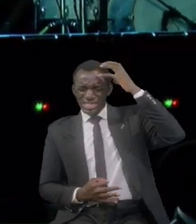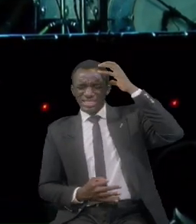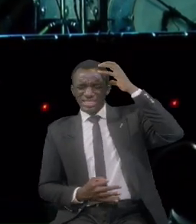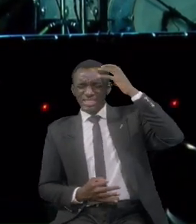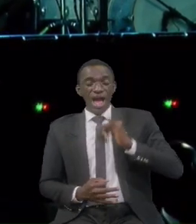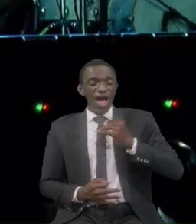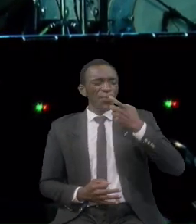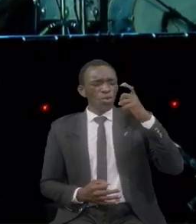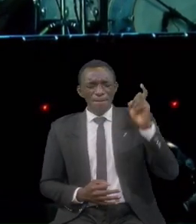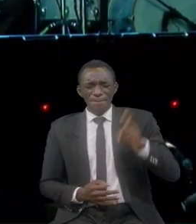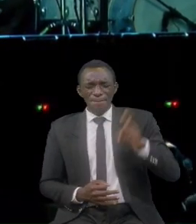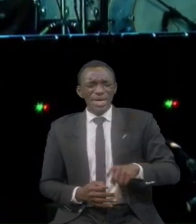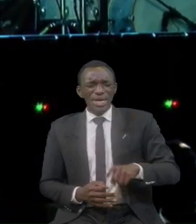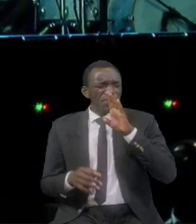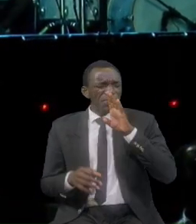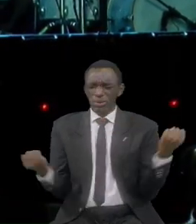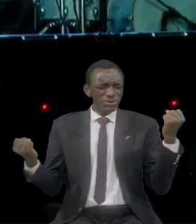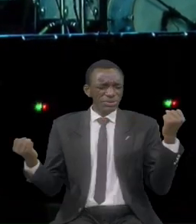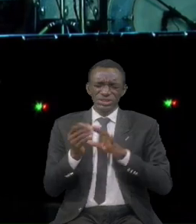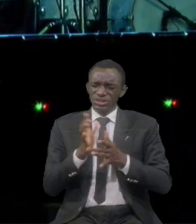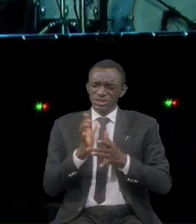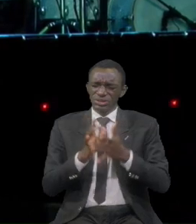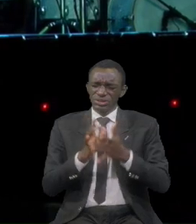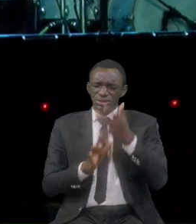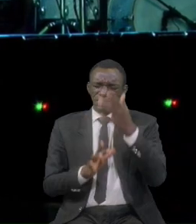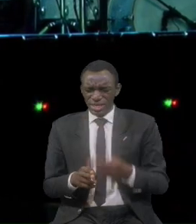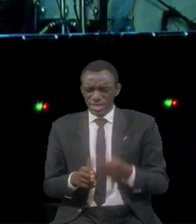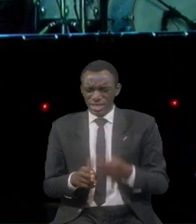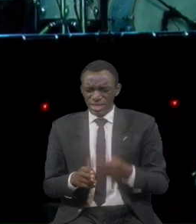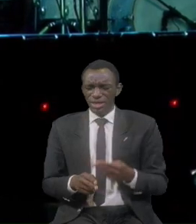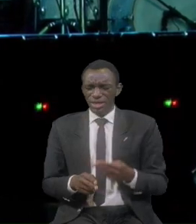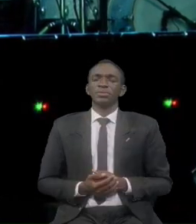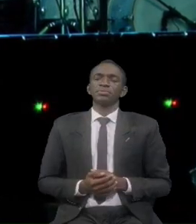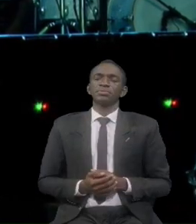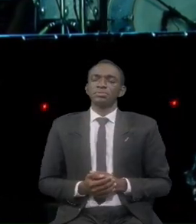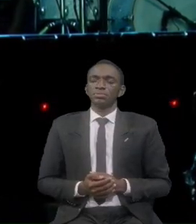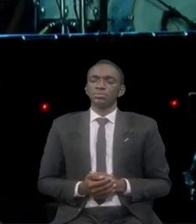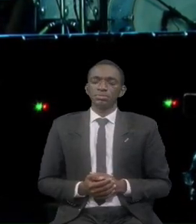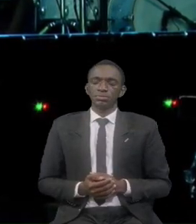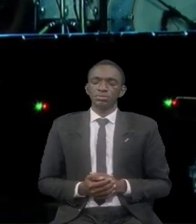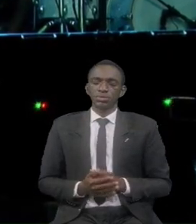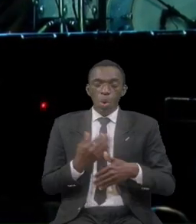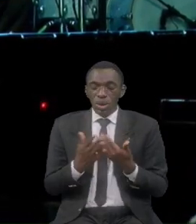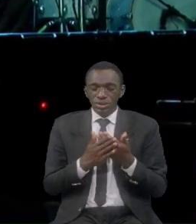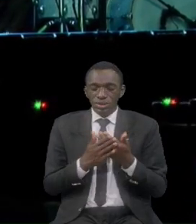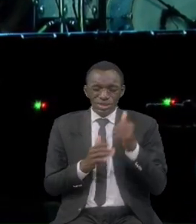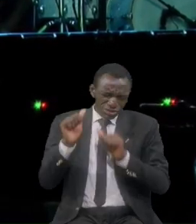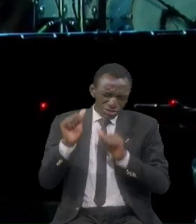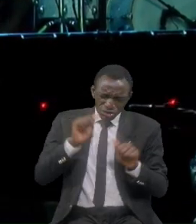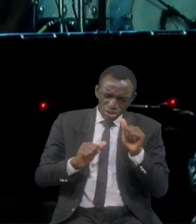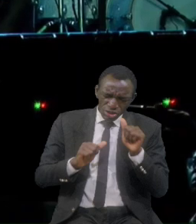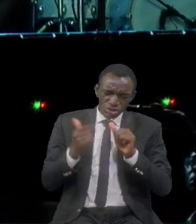in Jesus' name. Ang kanang sa kadina mabugto sa pangalan ni Jesus. All the afflictions of the devil, all